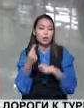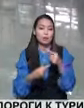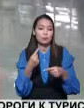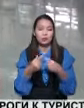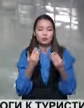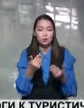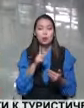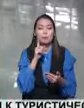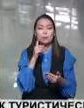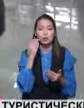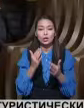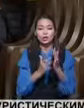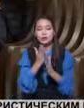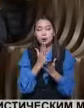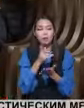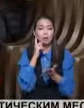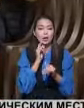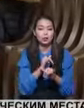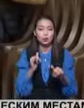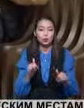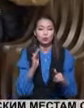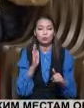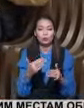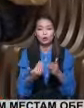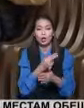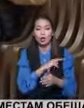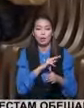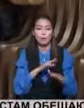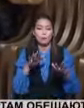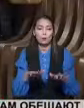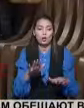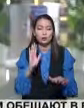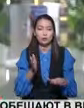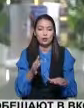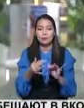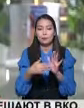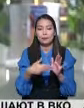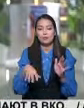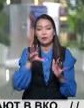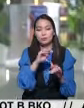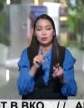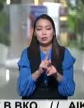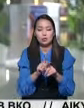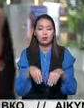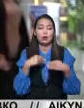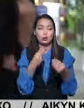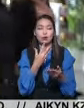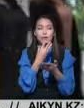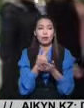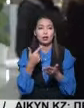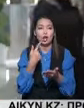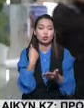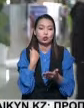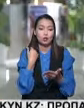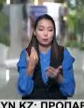что молодежь растет, молодежь развивается, будут новые рабочие места. Мы призываем всех отдать свой гражданский долг, проявить